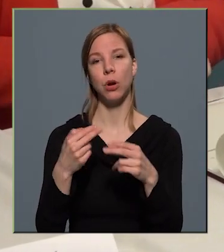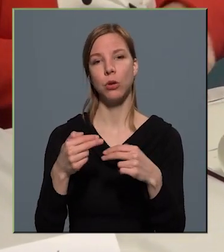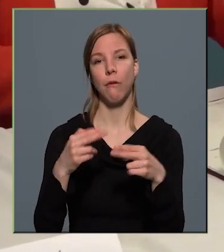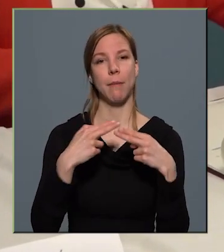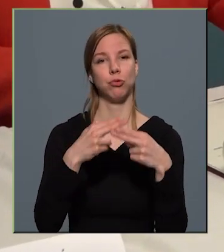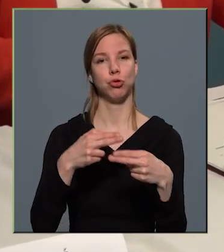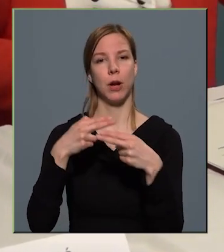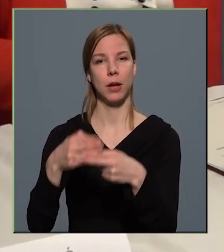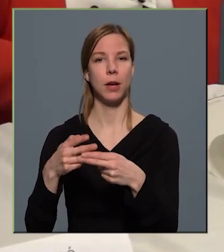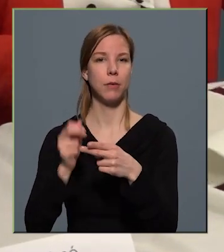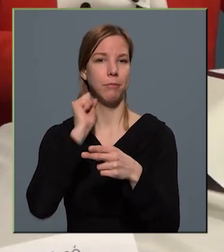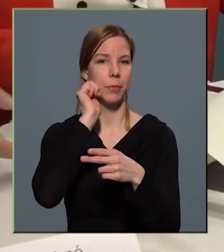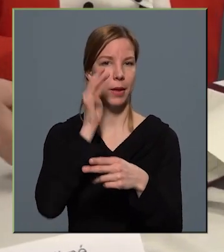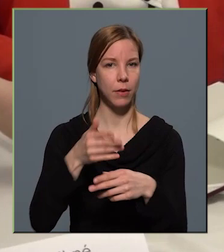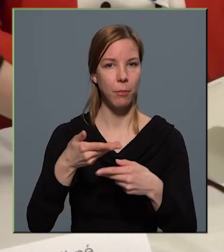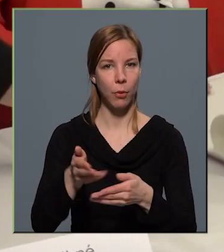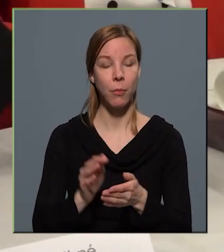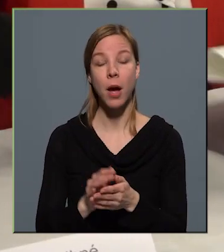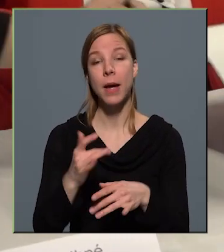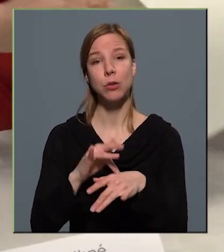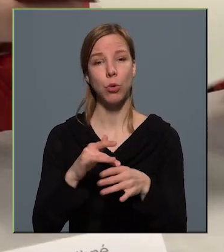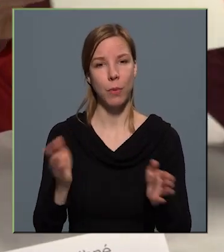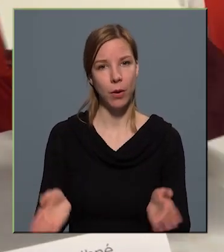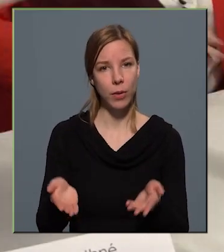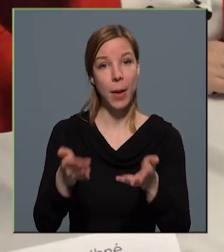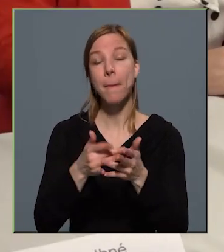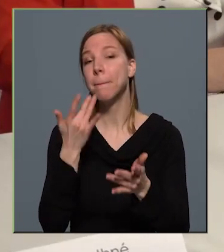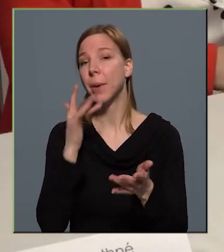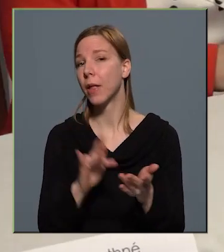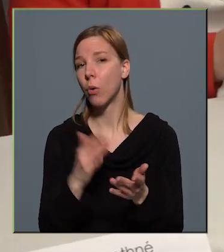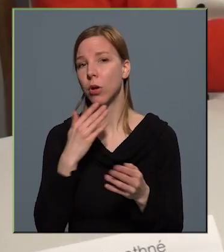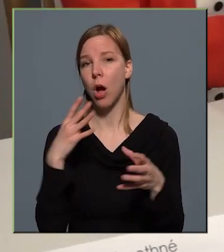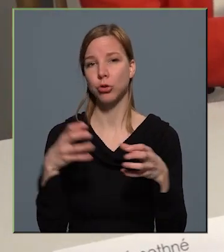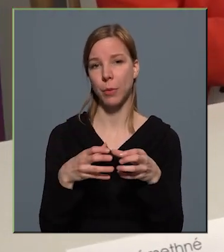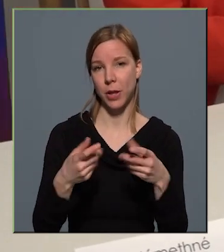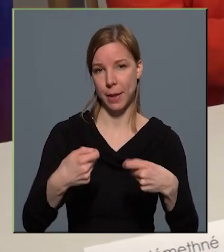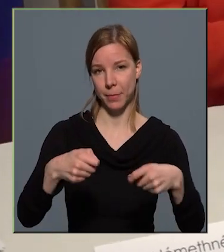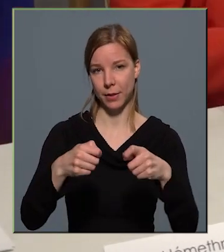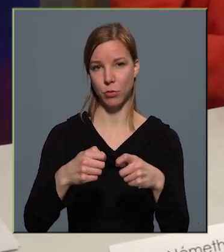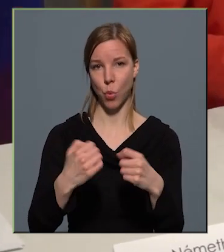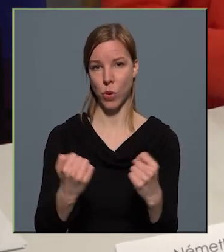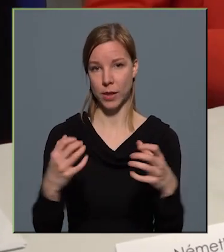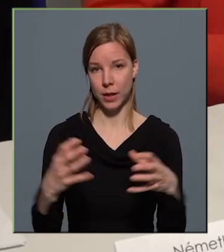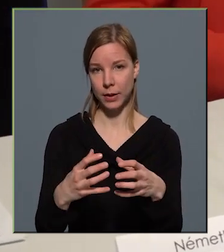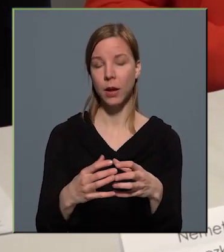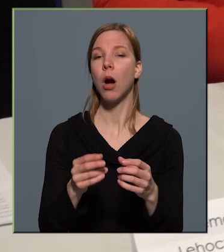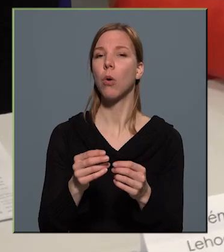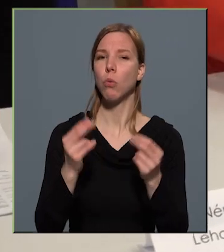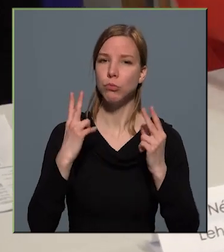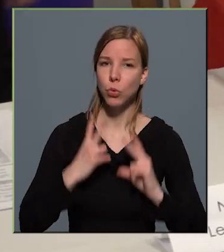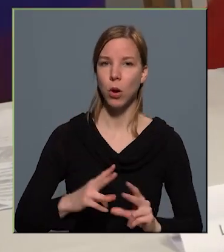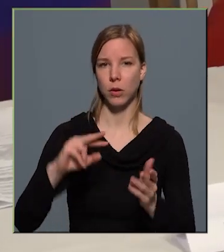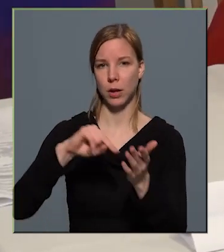mindennapokban, és próbáljuk őket is ösztönözni arra, hogyha mondjuk csapatépítő tréningre mennek, akkor a kerületbe nyugodtan keressenek